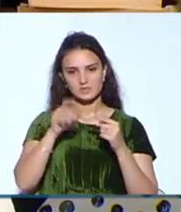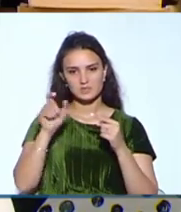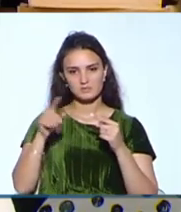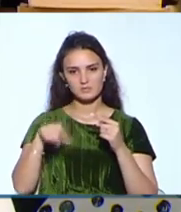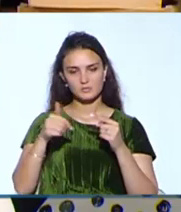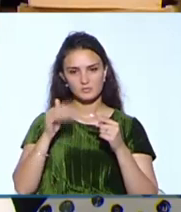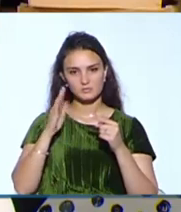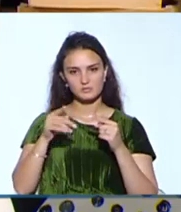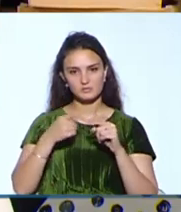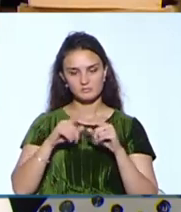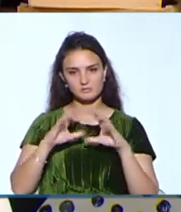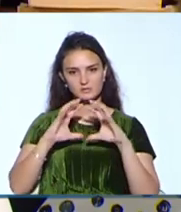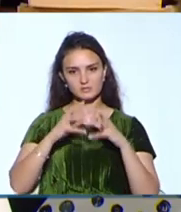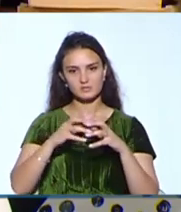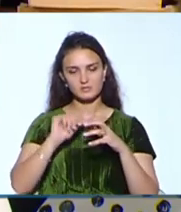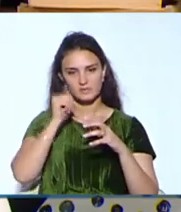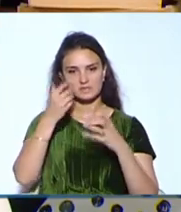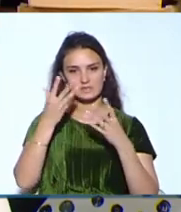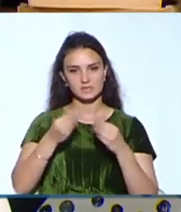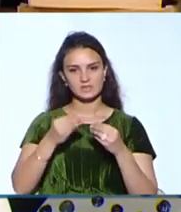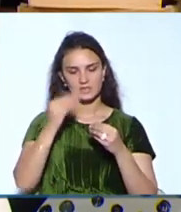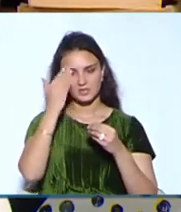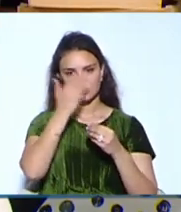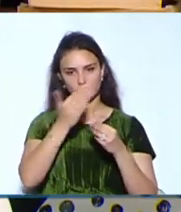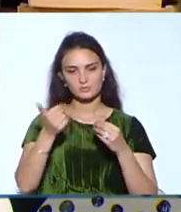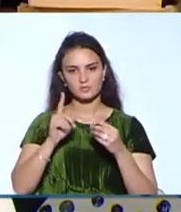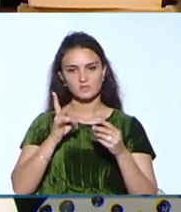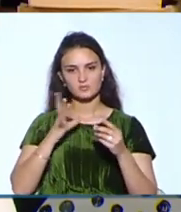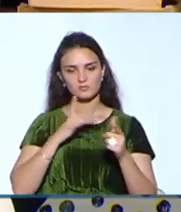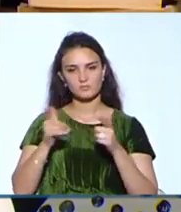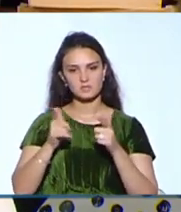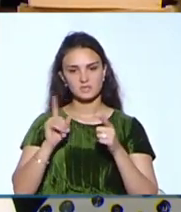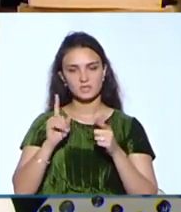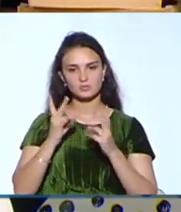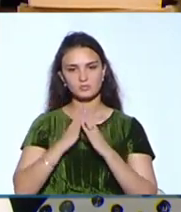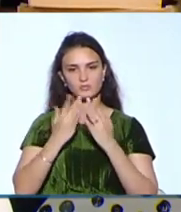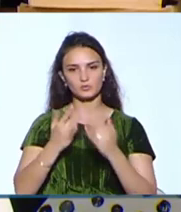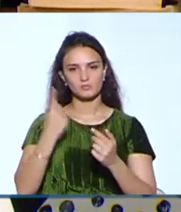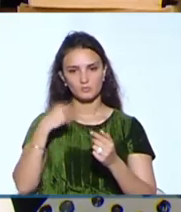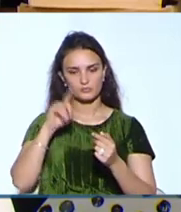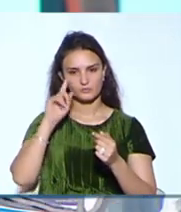როგორი იქნება კაცობრიობის ხვალინდელი დღე, რისთვის უნდა ვიყოთ მზად და რა მოგვეთხოვება,